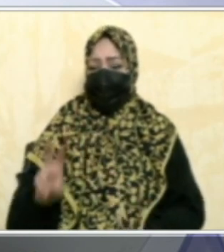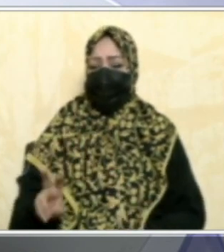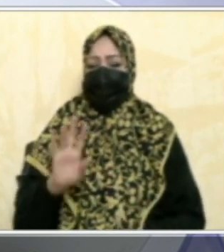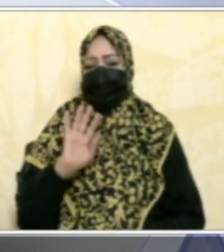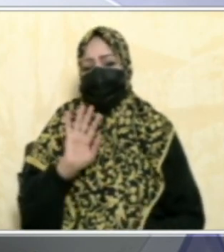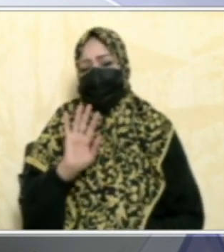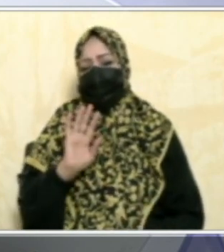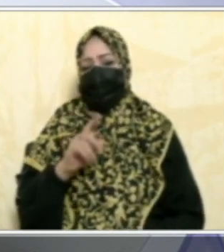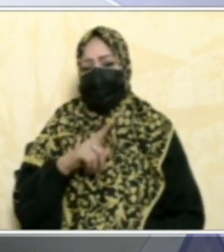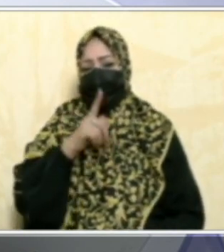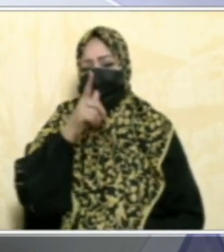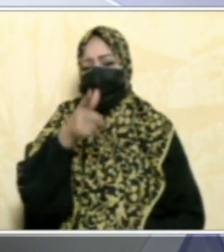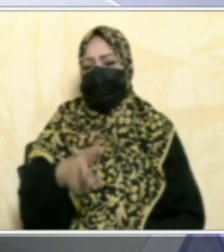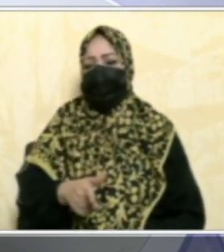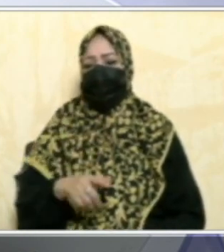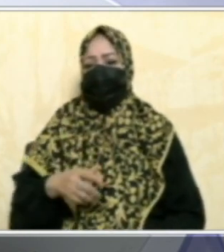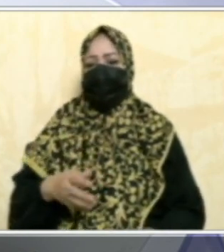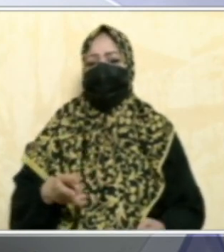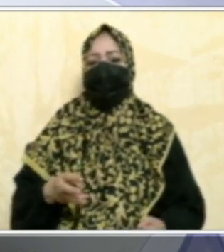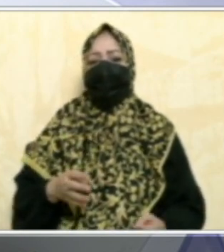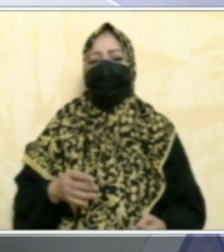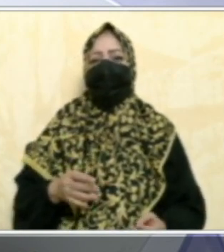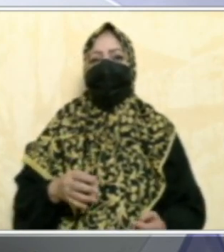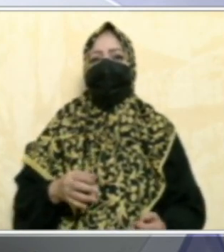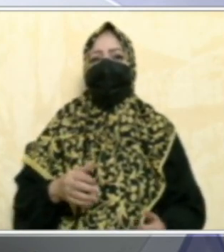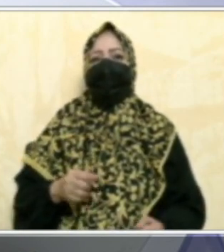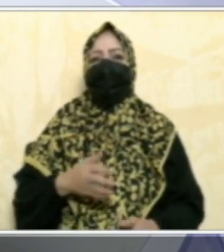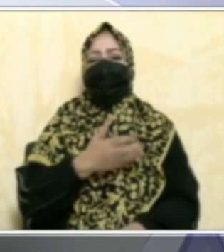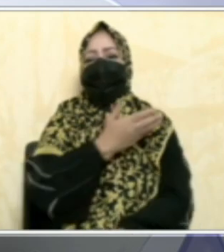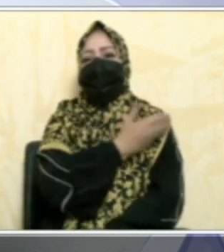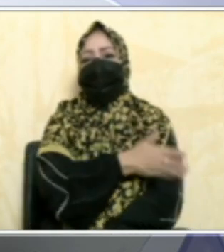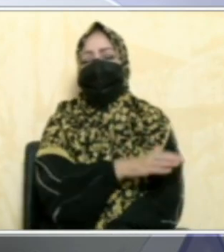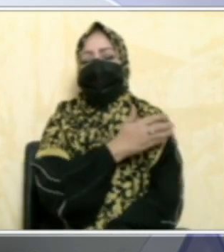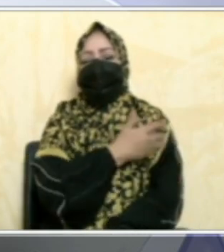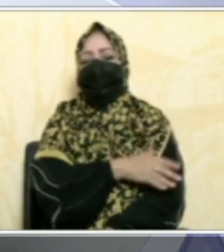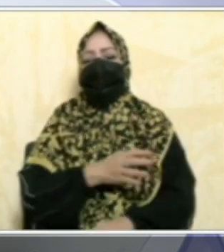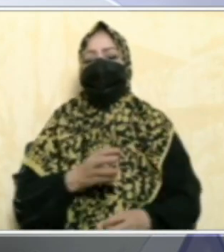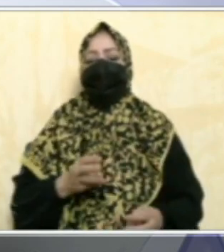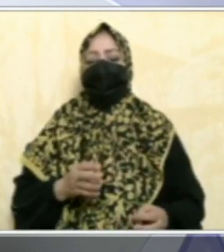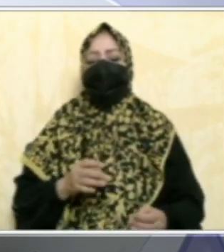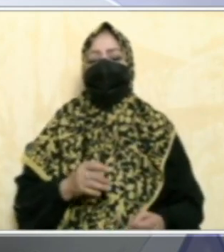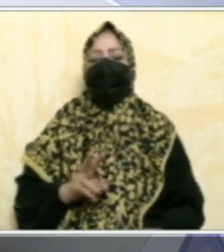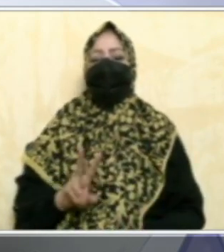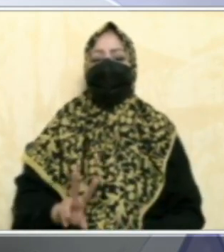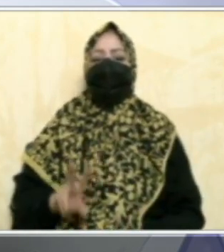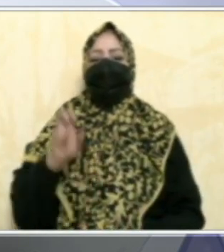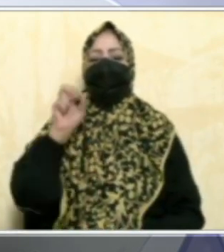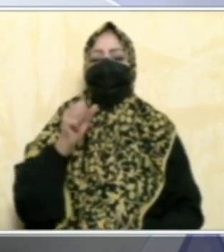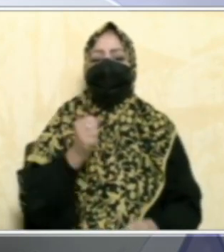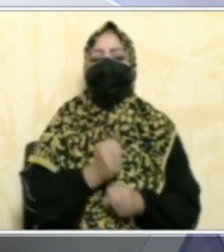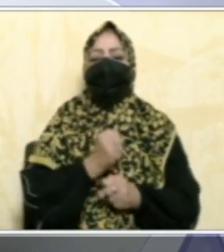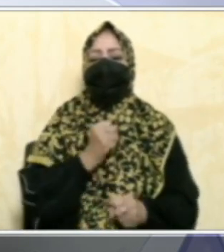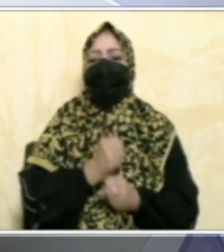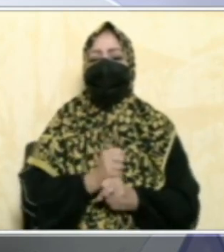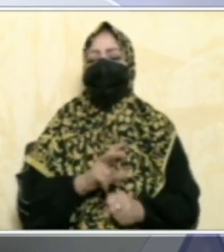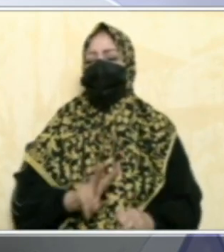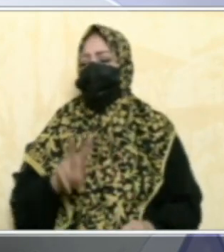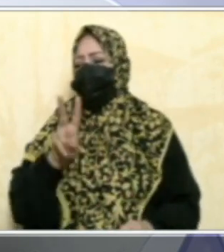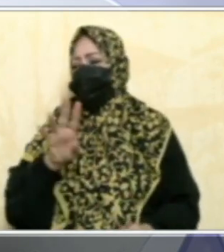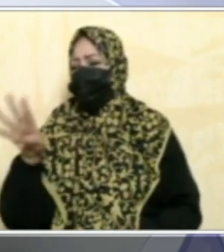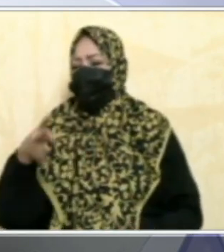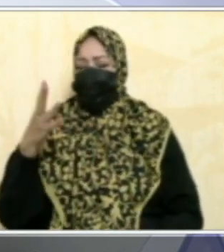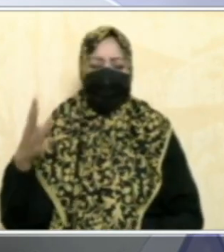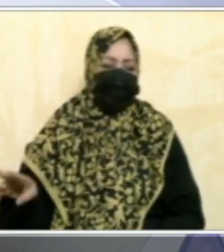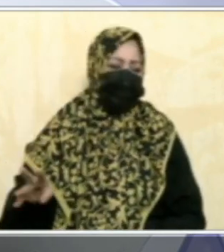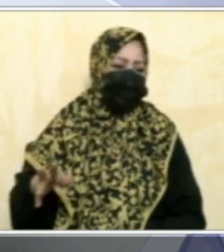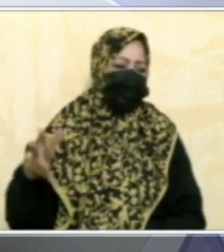العرب للتكثير، يعني يقول لك عندي 70 شغل، درت 70 حاجة، نبي منا 70 حاجة، يعني يكثر